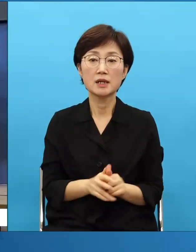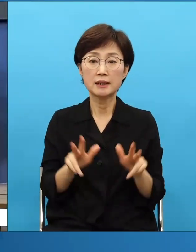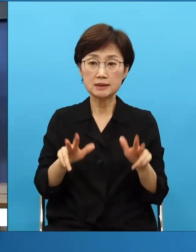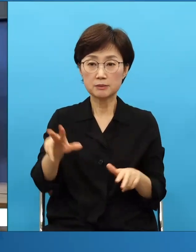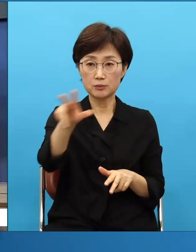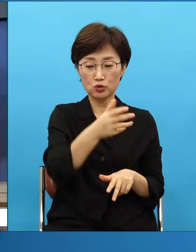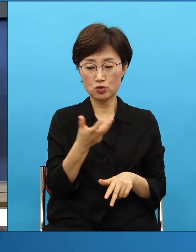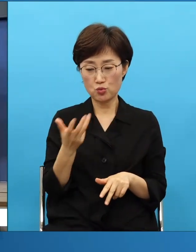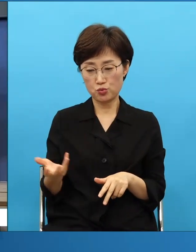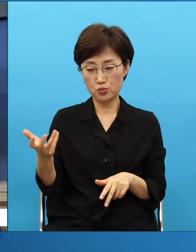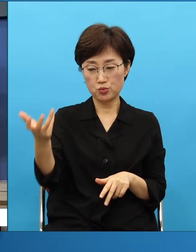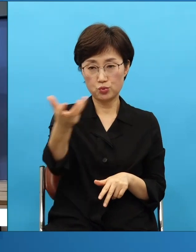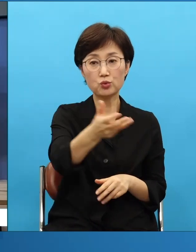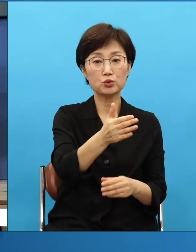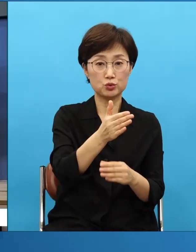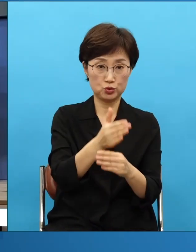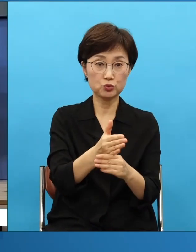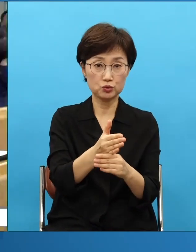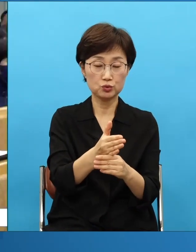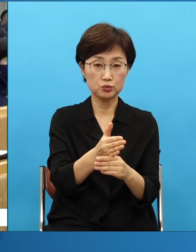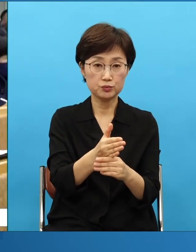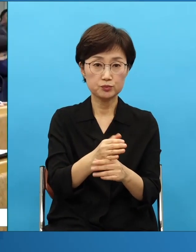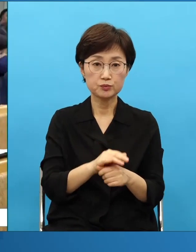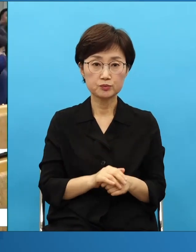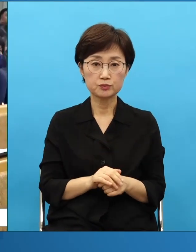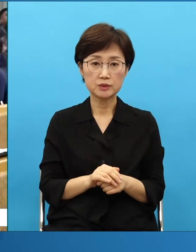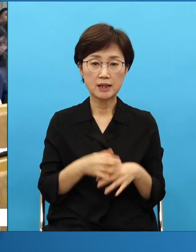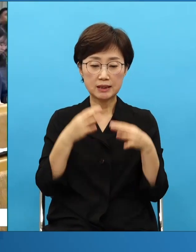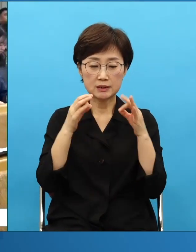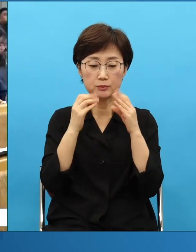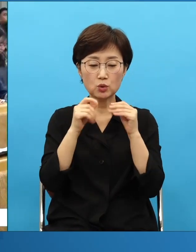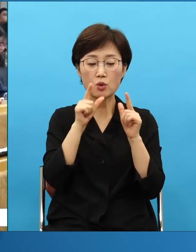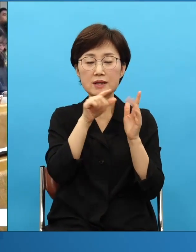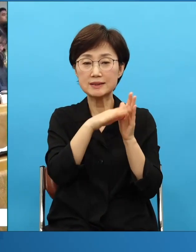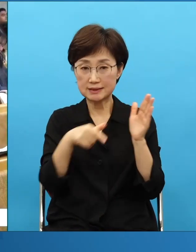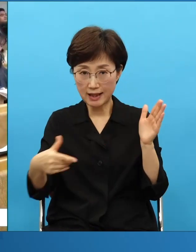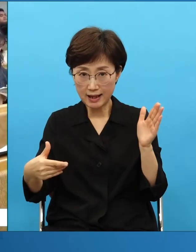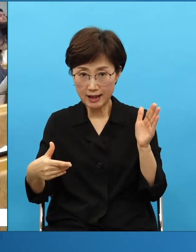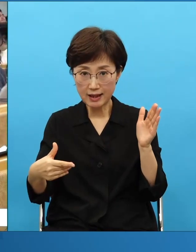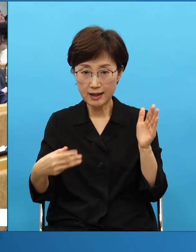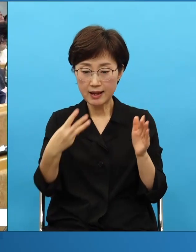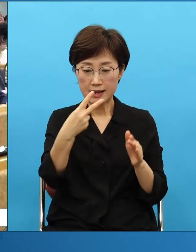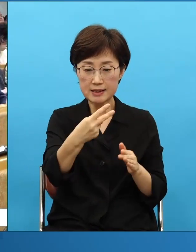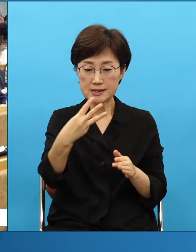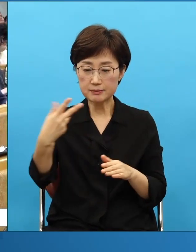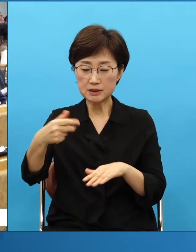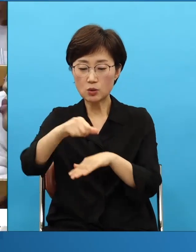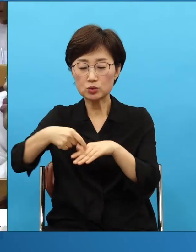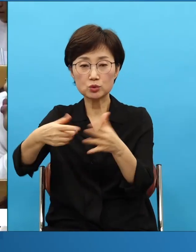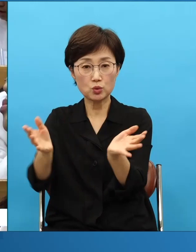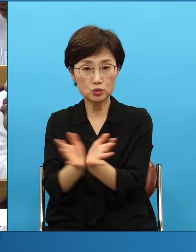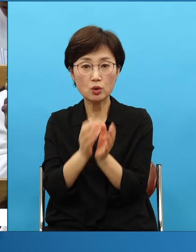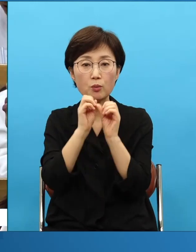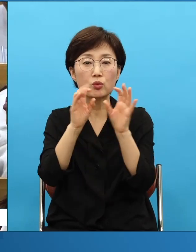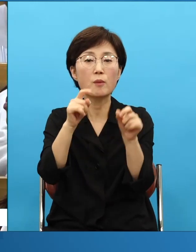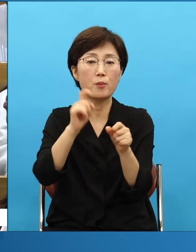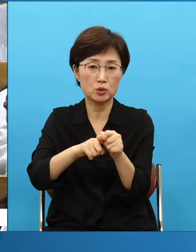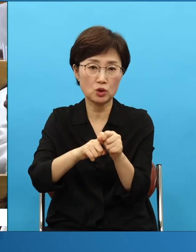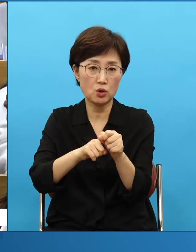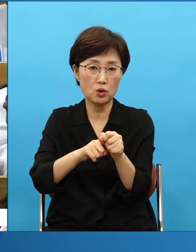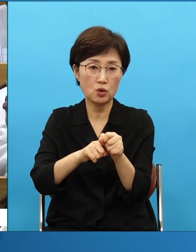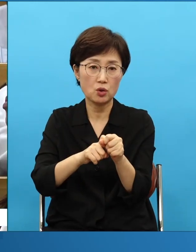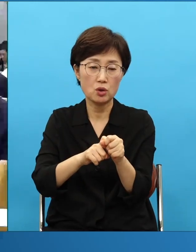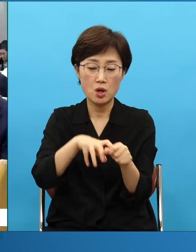순회하며 펼쳐지고 있는 렘넌트 망대 운동은 금토일 시대 237 5천 종족 복음화를 위한 세 가지 뜰의